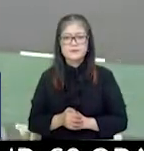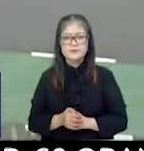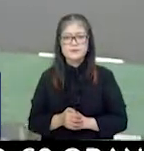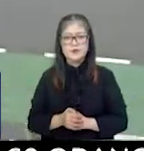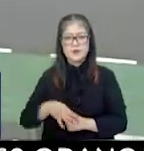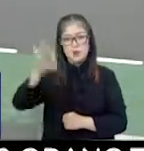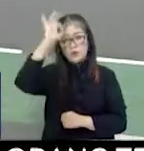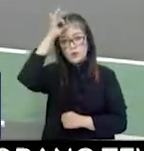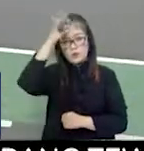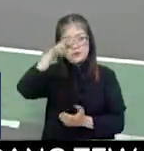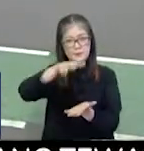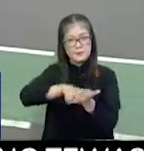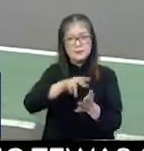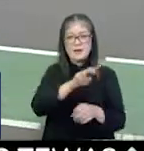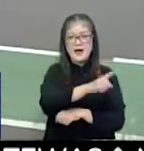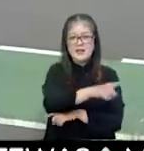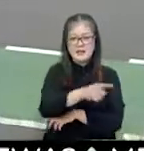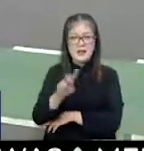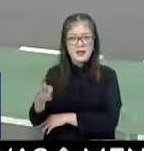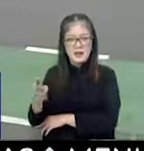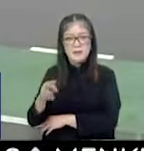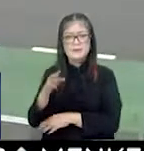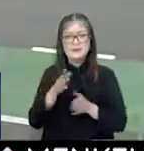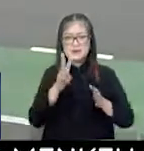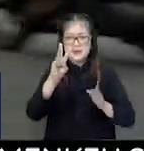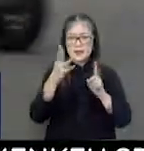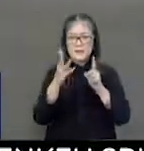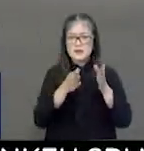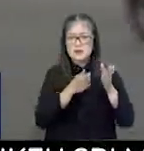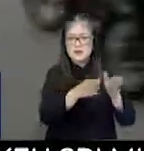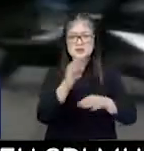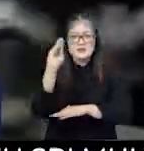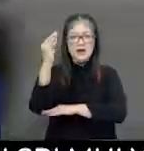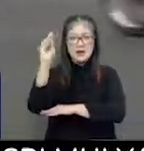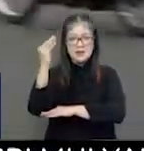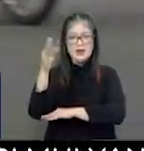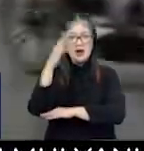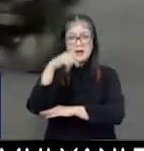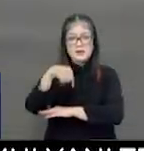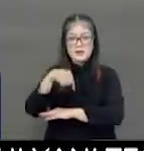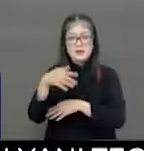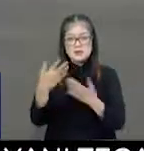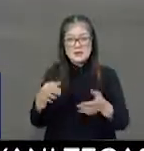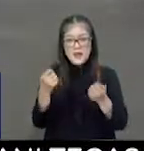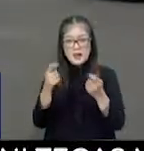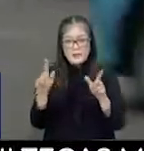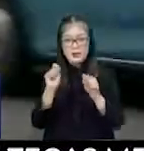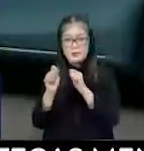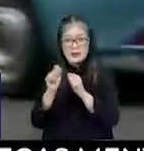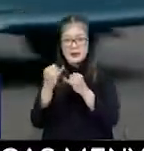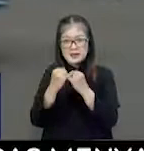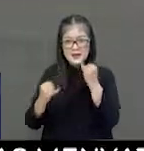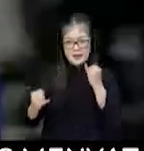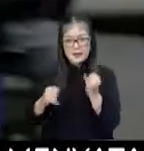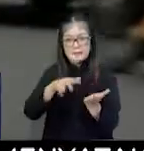Metro Jaya kembali menerapkan aturan ganjil genap di 13 ruas jalan di ibu kota DKI Jakarta hari ini atau setelah masa libur Lebaran